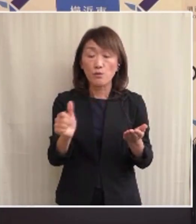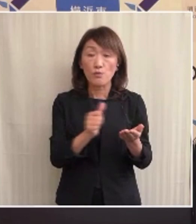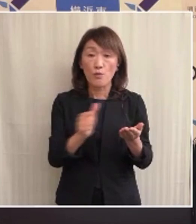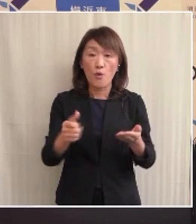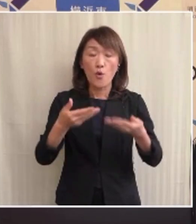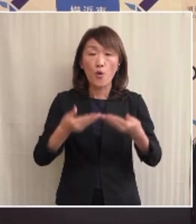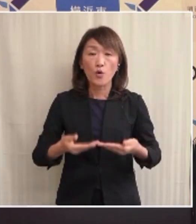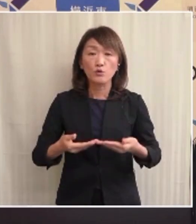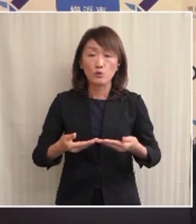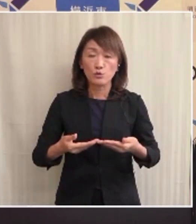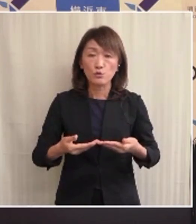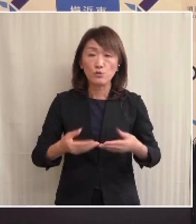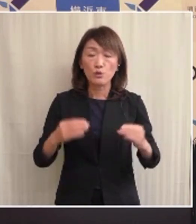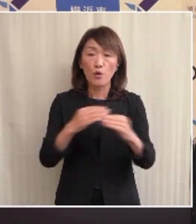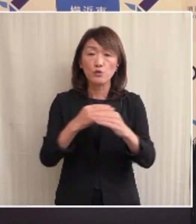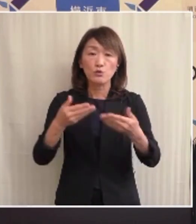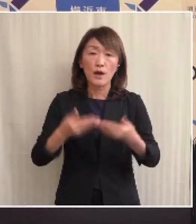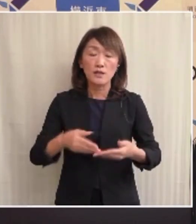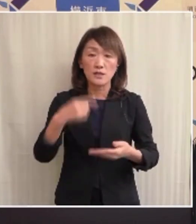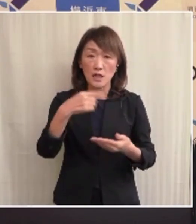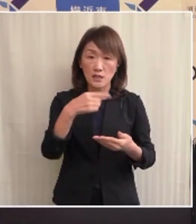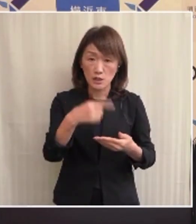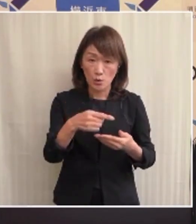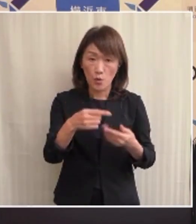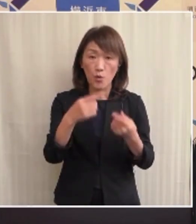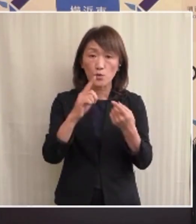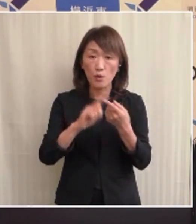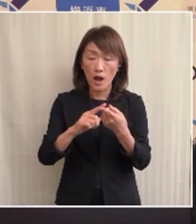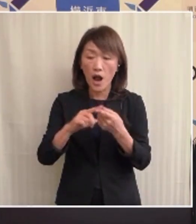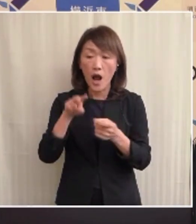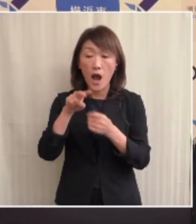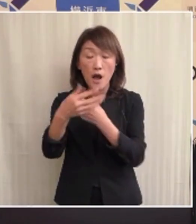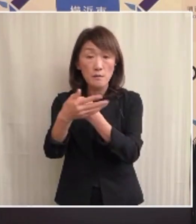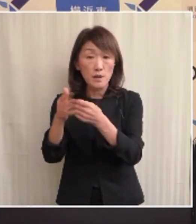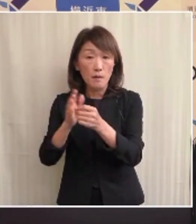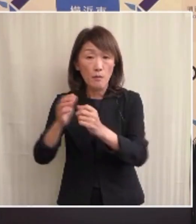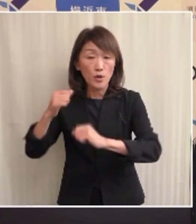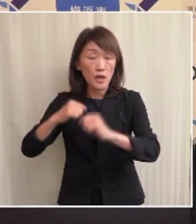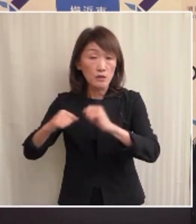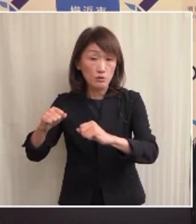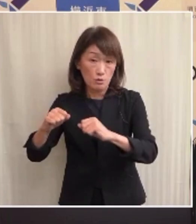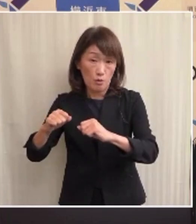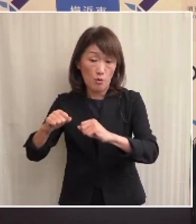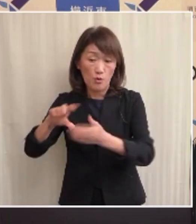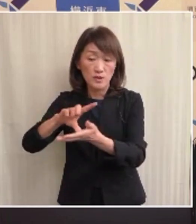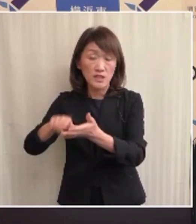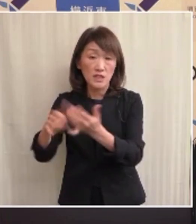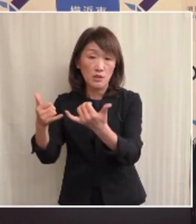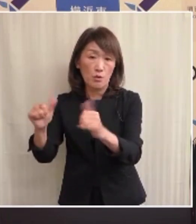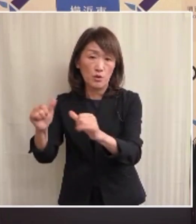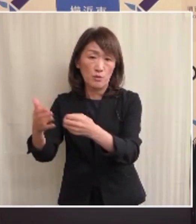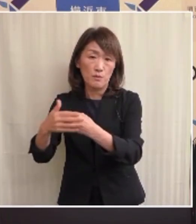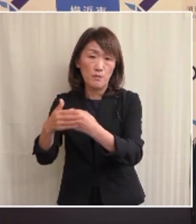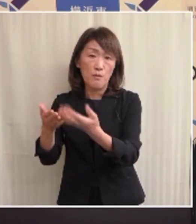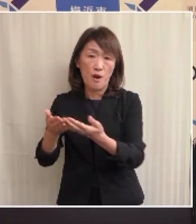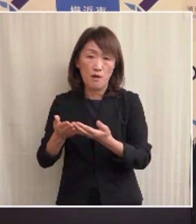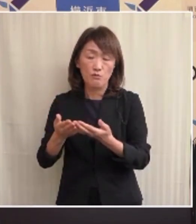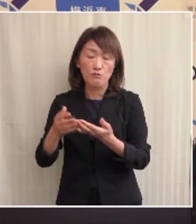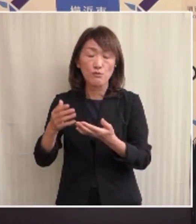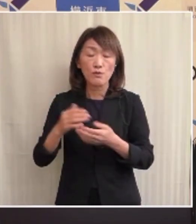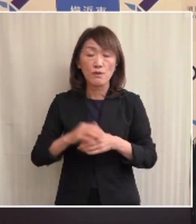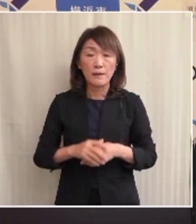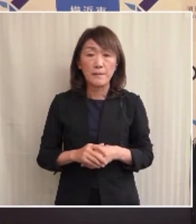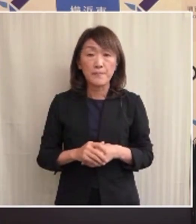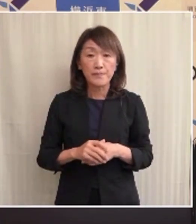導とか、あるいは見守り活動をいろいろ地元の地域の方にご協力いただいてやってますので、それへの活用、それ